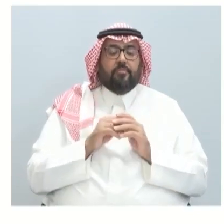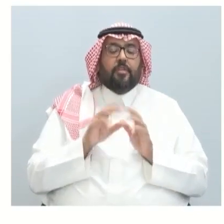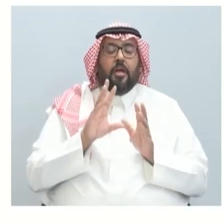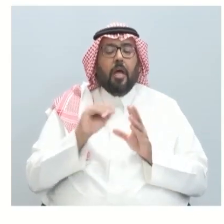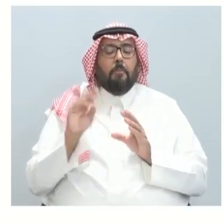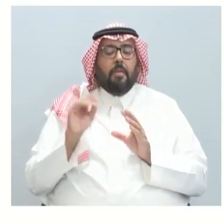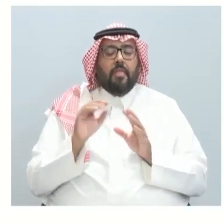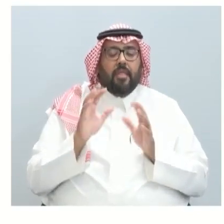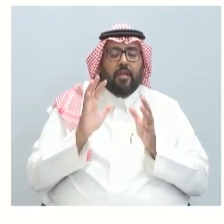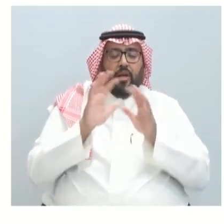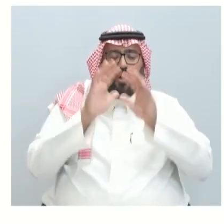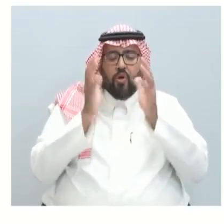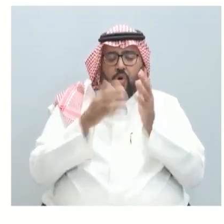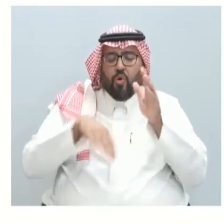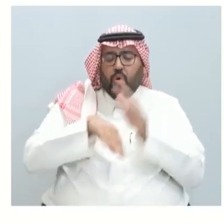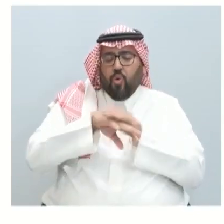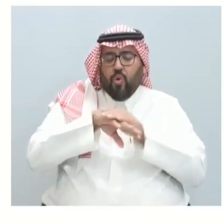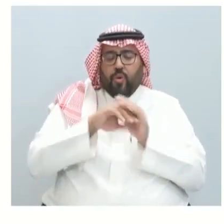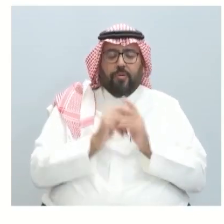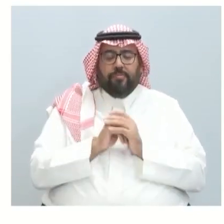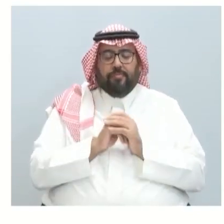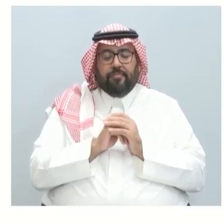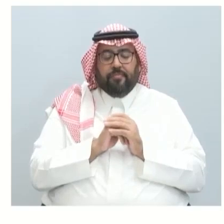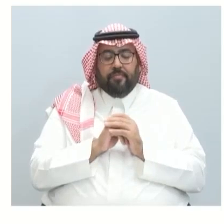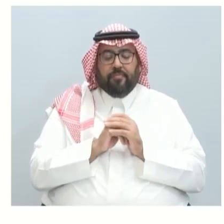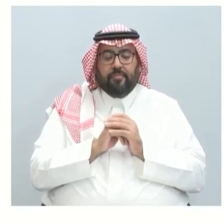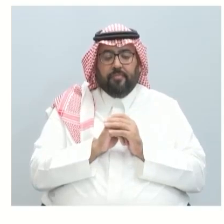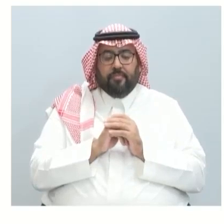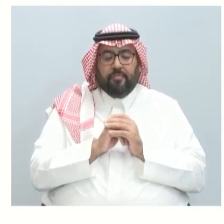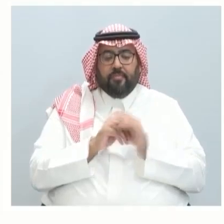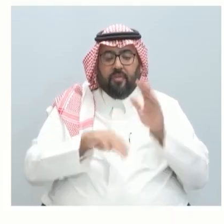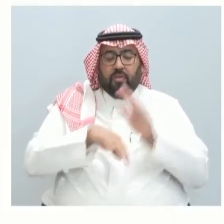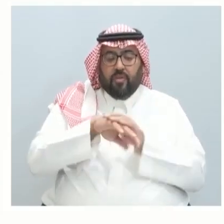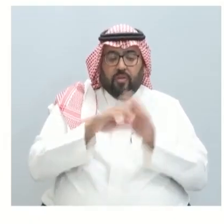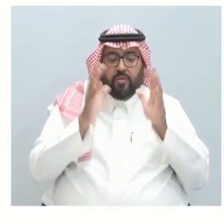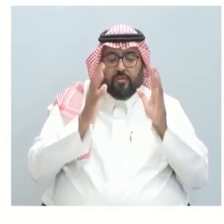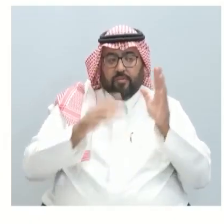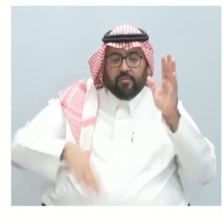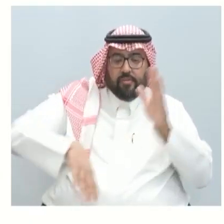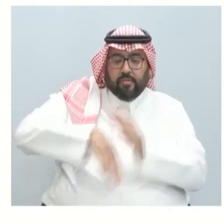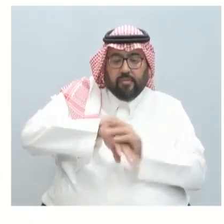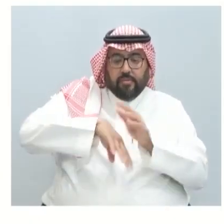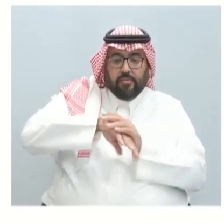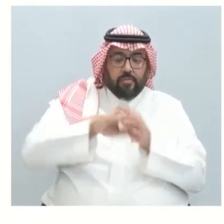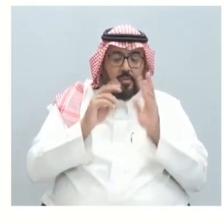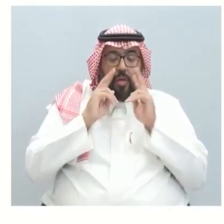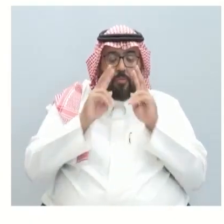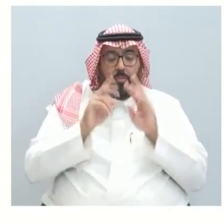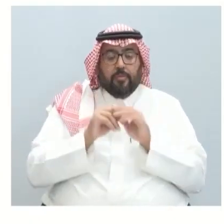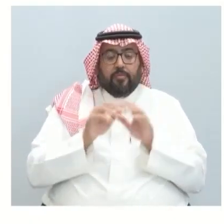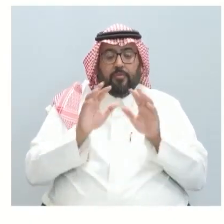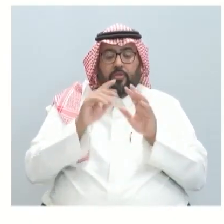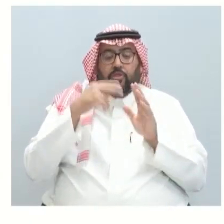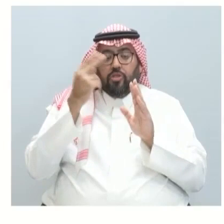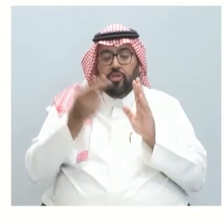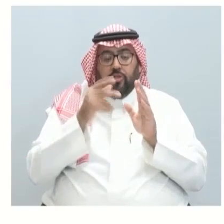يشبه مجسم الكره مبدعين كره القدم نستطيع ان نرسمها صح ولا لا لها